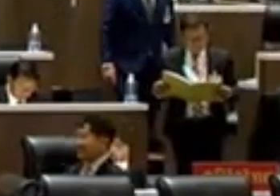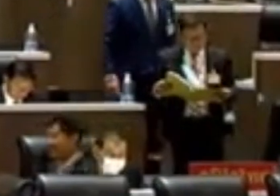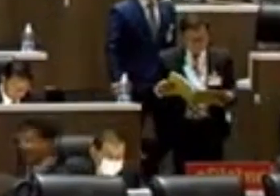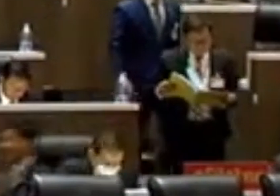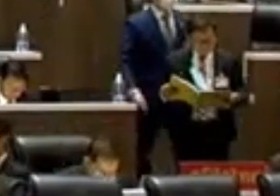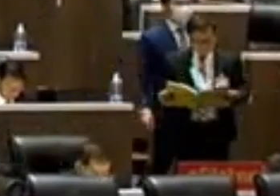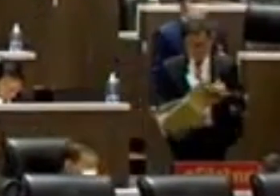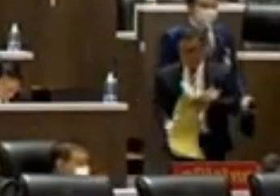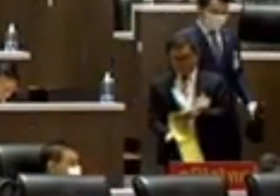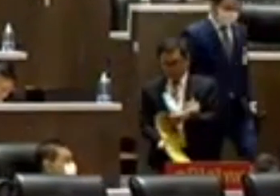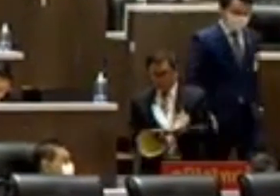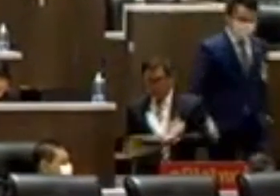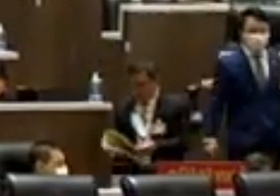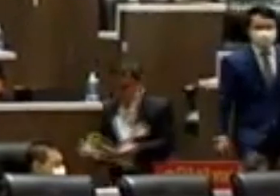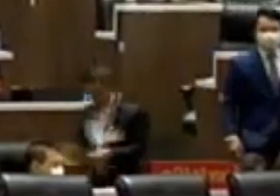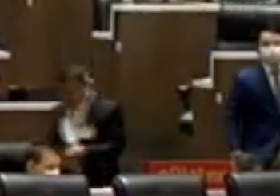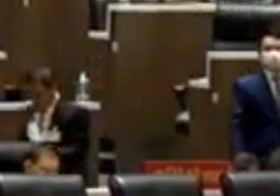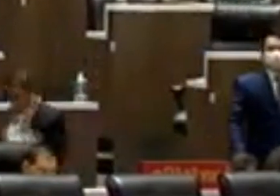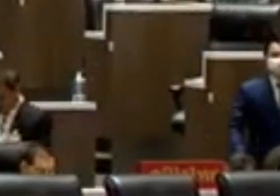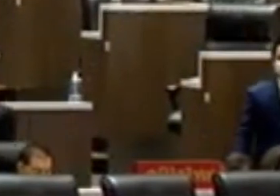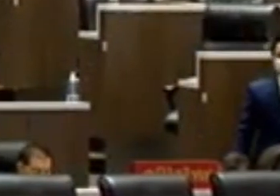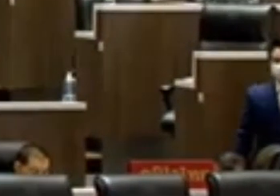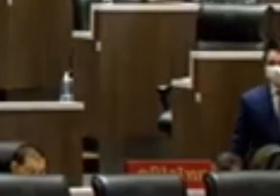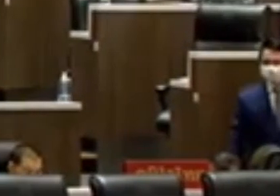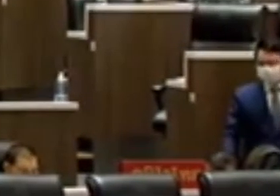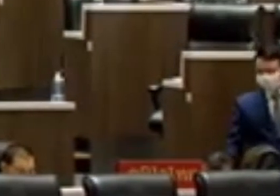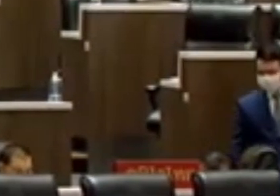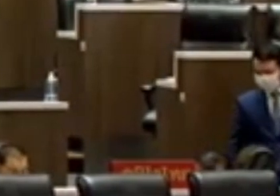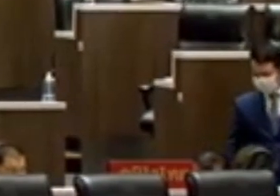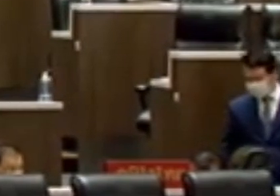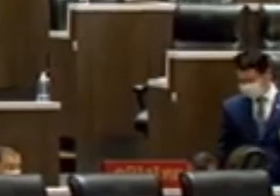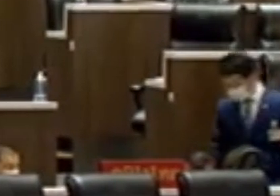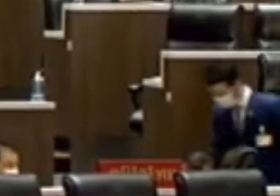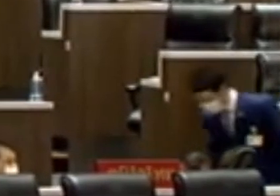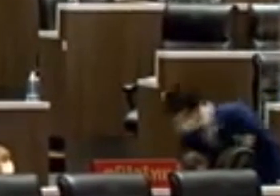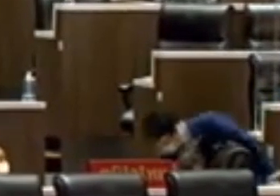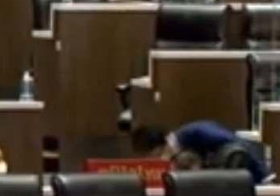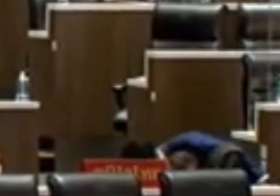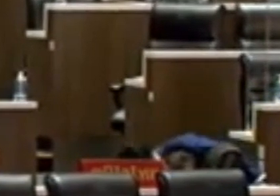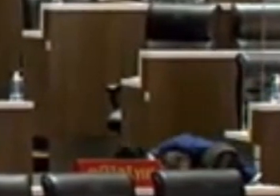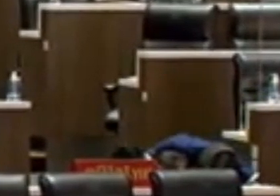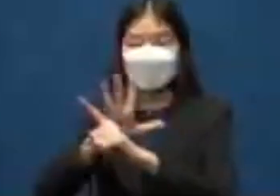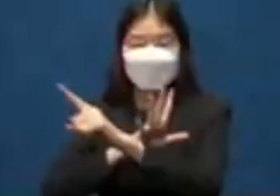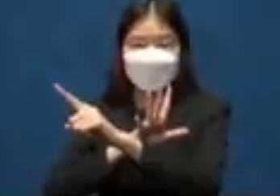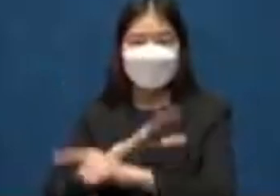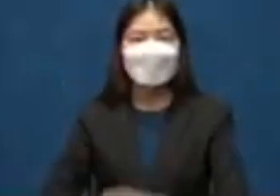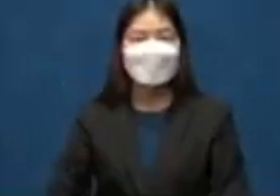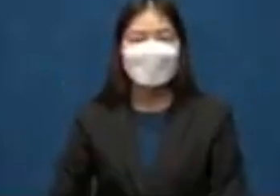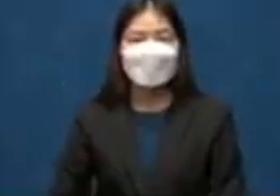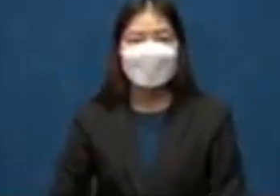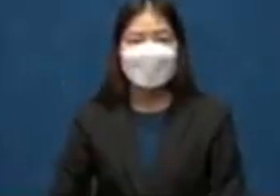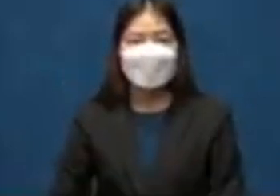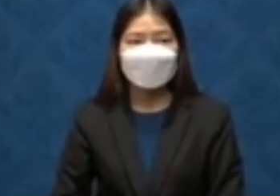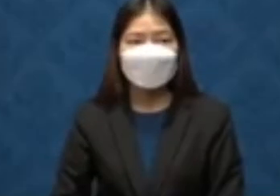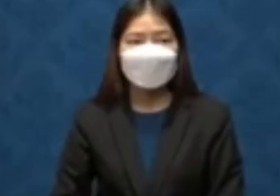เพราะเขาจะไม่ผ่านกฎหมายนี้กิตติศักดิ์รัตนวราหะสว.ลุกขึ้นประท้วงให้การ